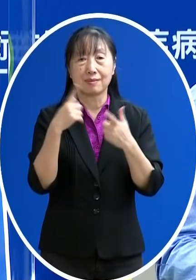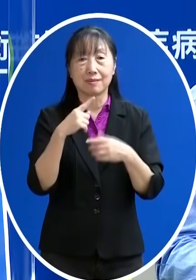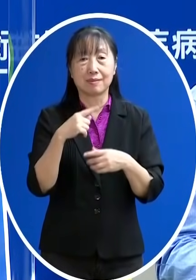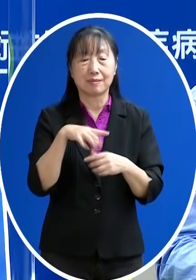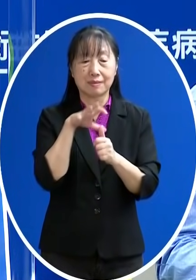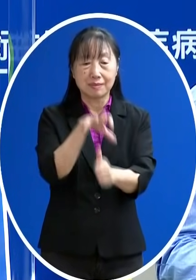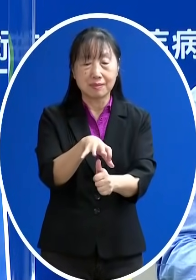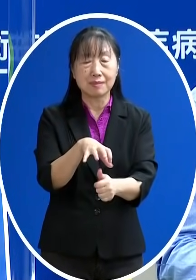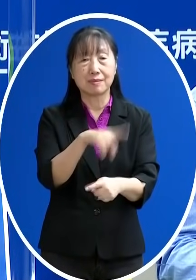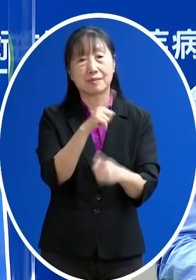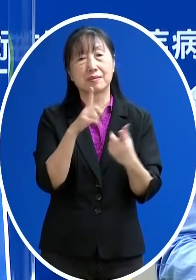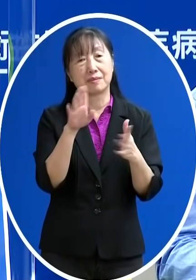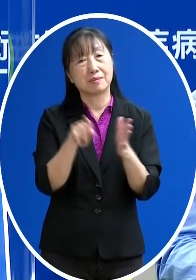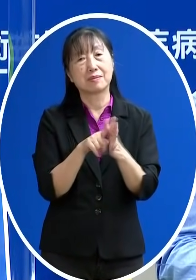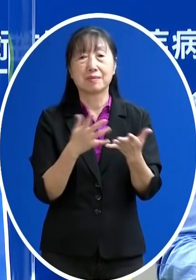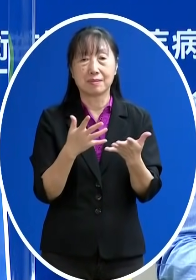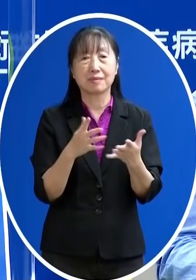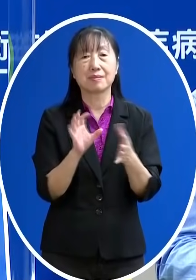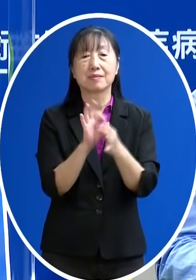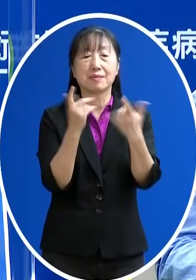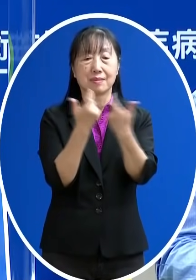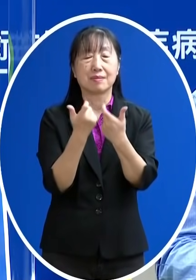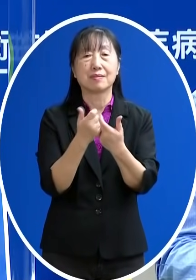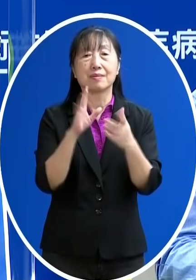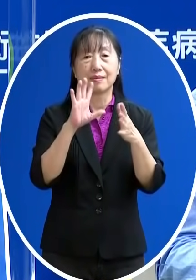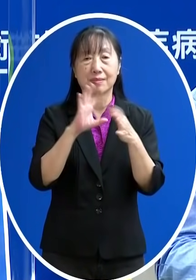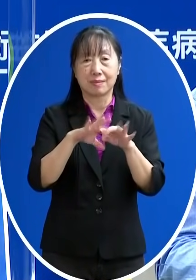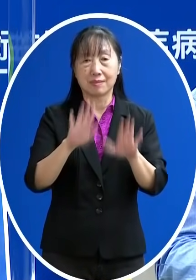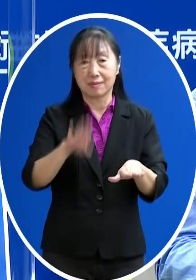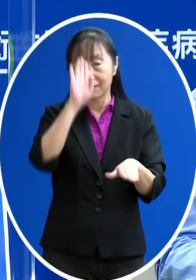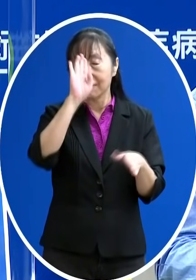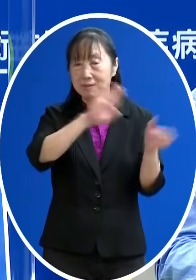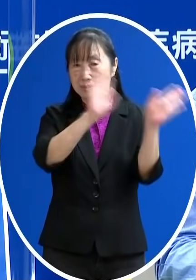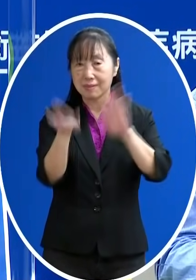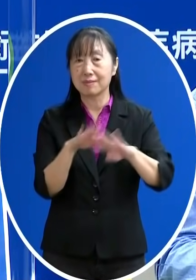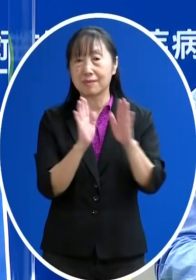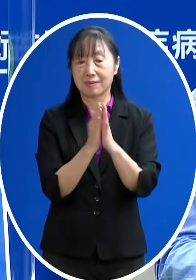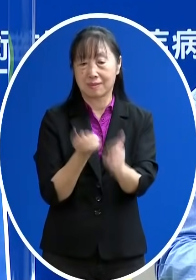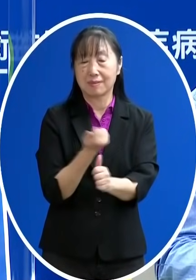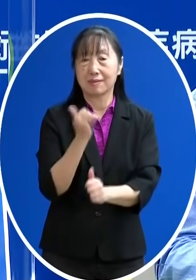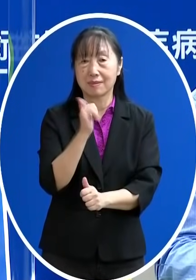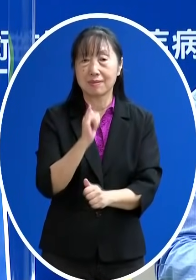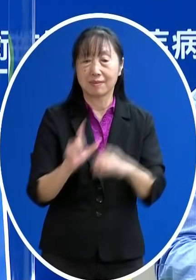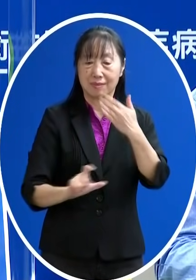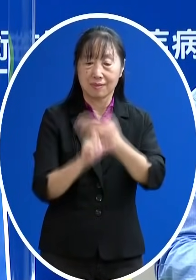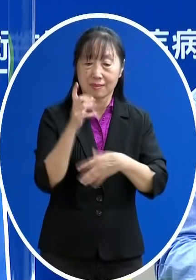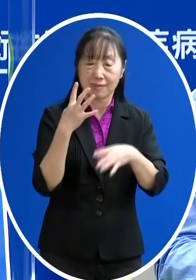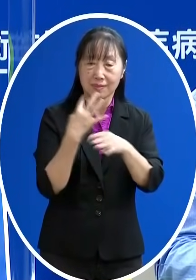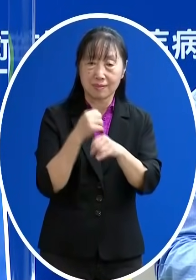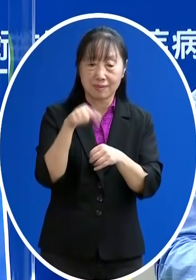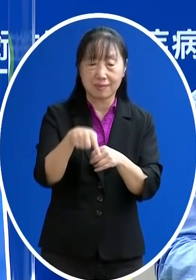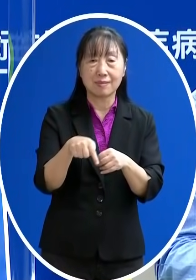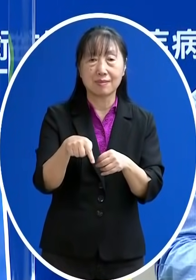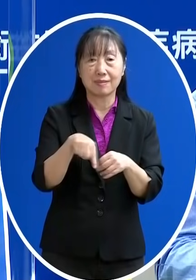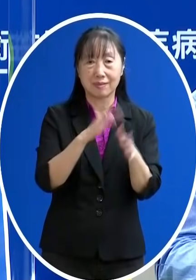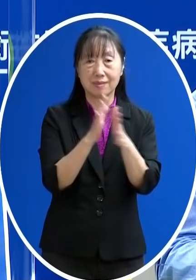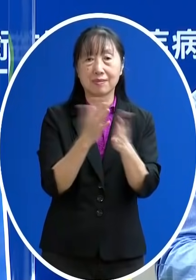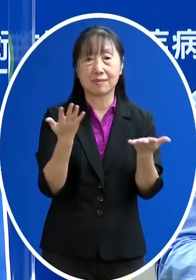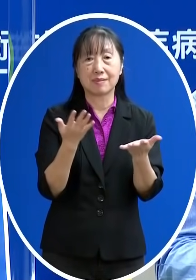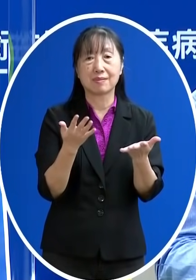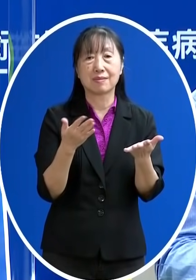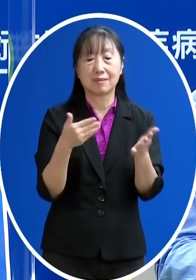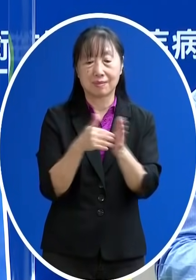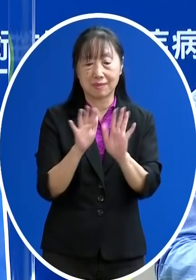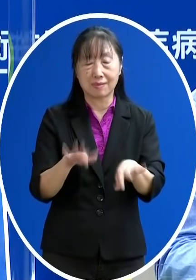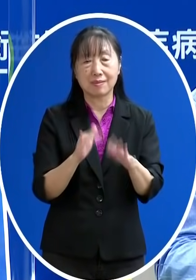也蛮久了。那第二，近来的疫情也相对的稳定。那经过中秋节这段时间的一个流动哈，那到目